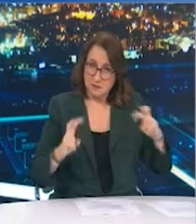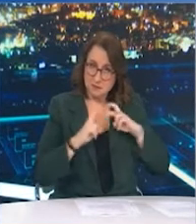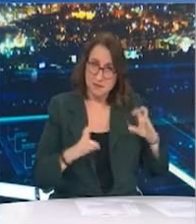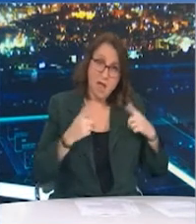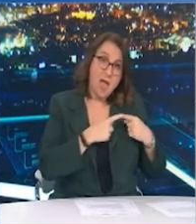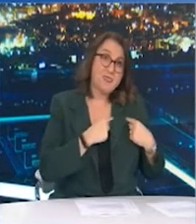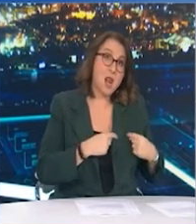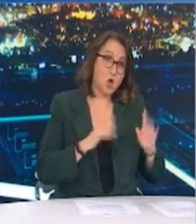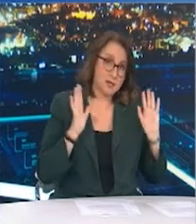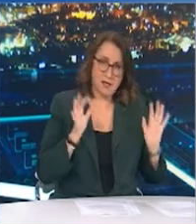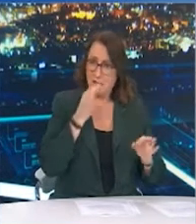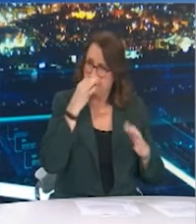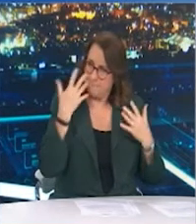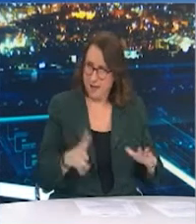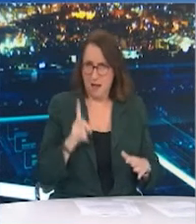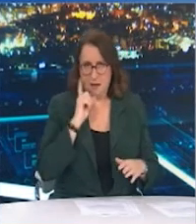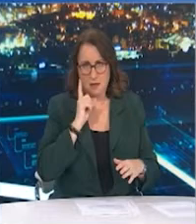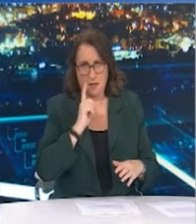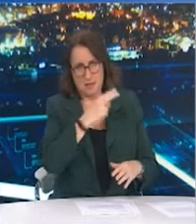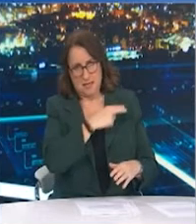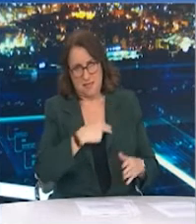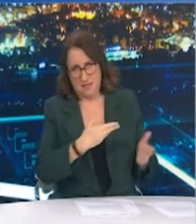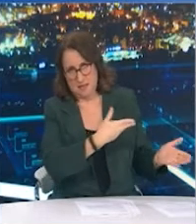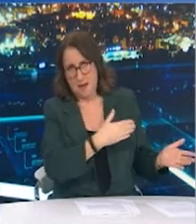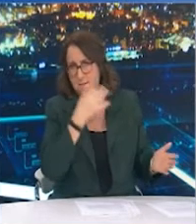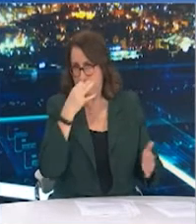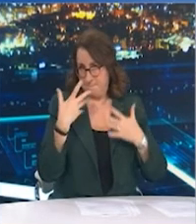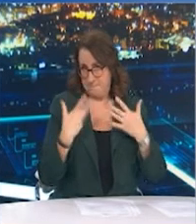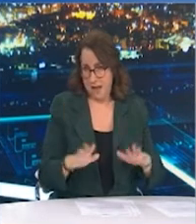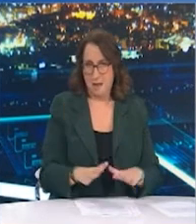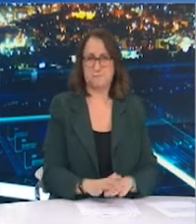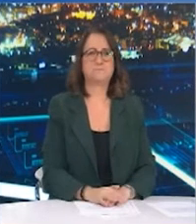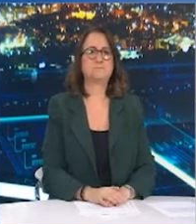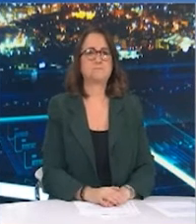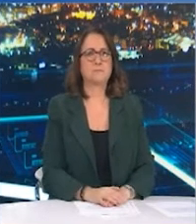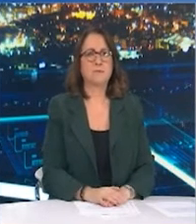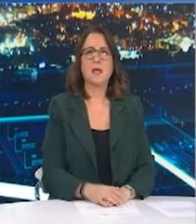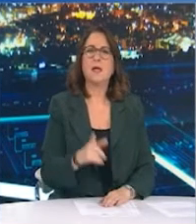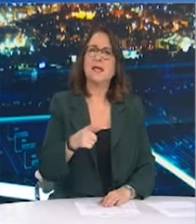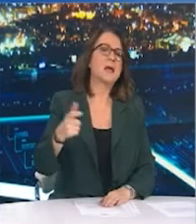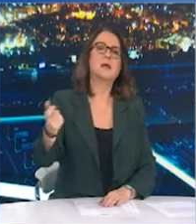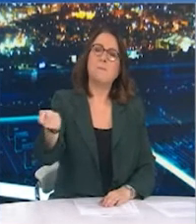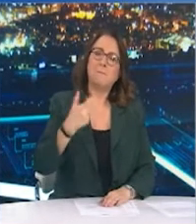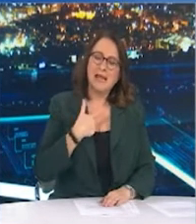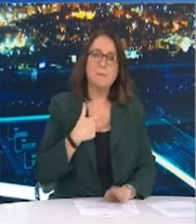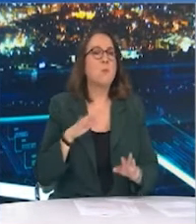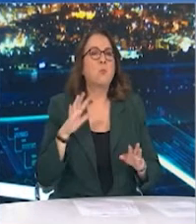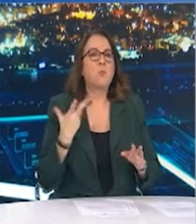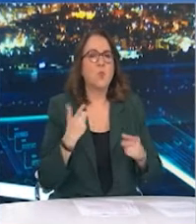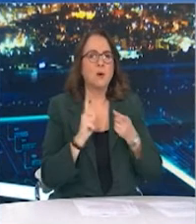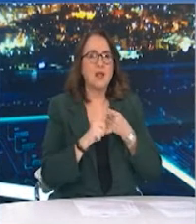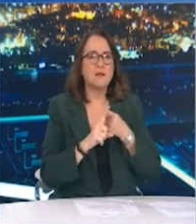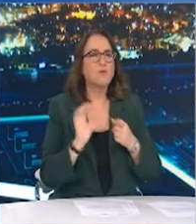edu.testing.gov.gr, όπως ήδη ανέφερε και η καθηγήτριά μας, κυρία Παπαευαγγέλου, και θα ενημερώνονται για τα ραντεβού τους με SMS για το πλησιέστερο από